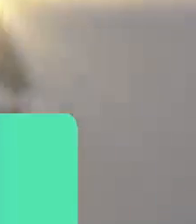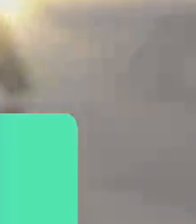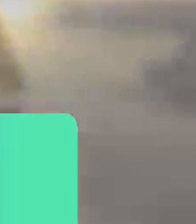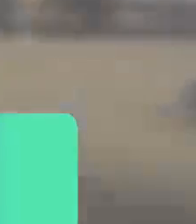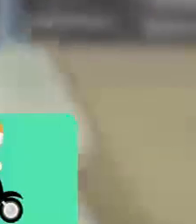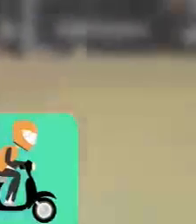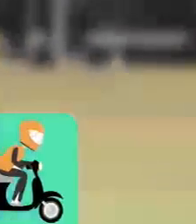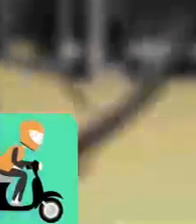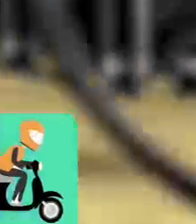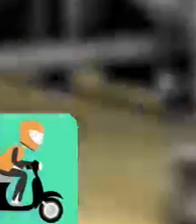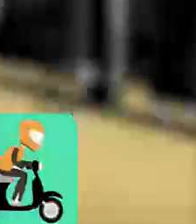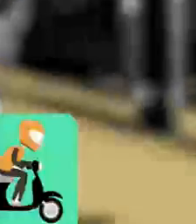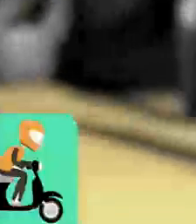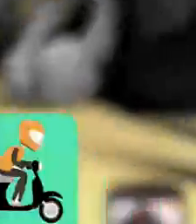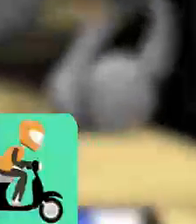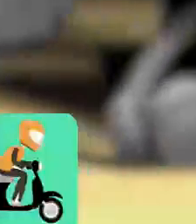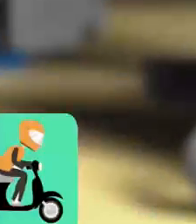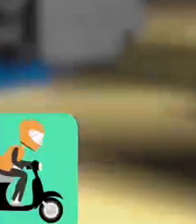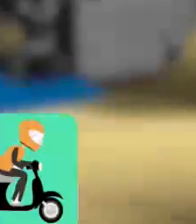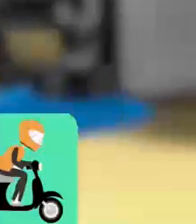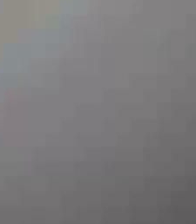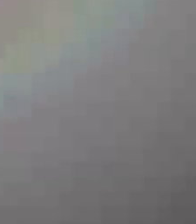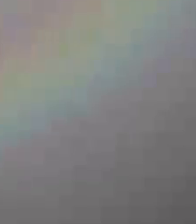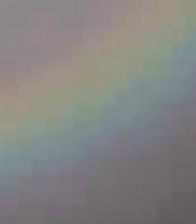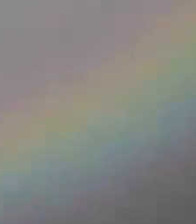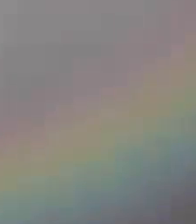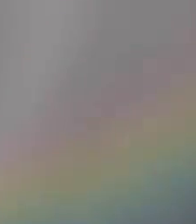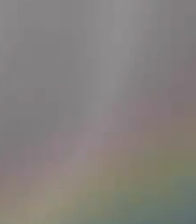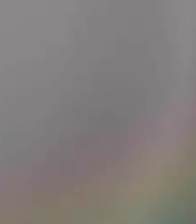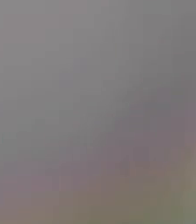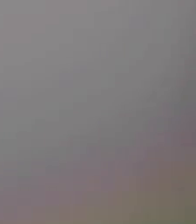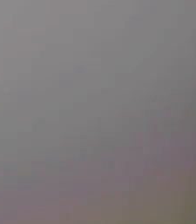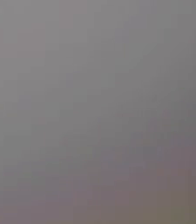twandikire hanyuma tubikugezeho aho uri hose.